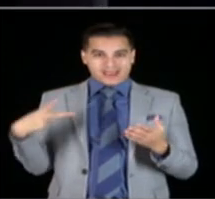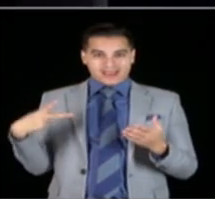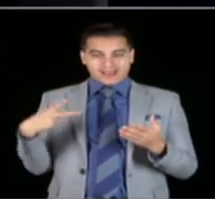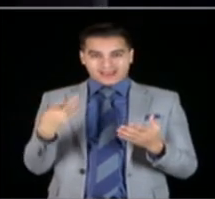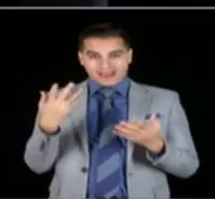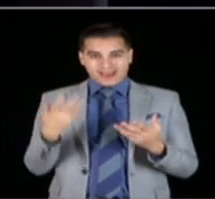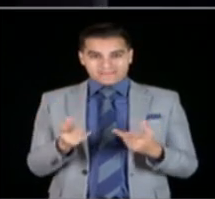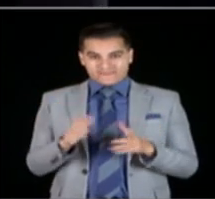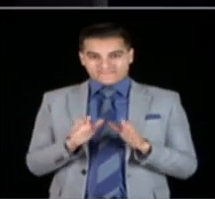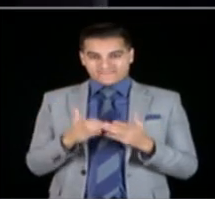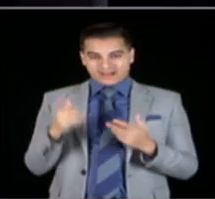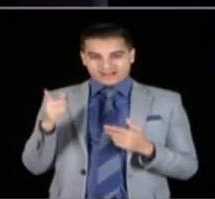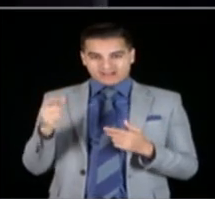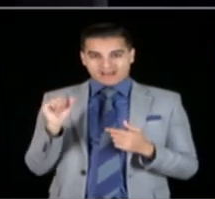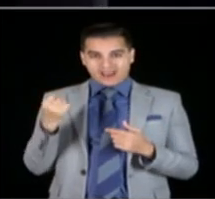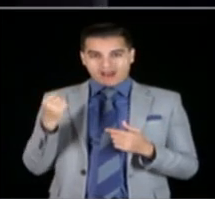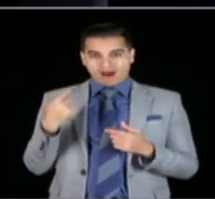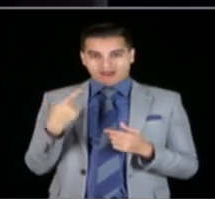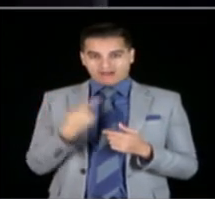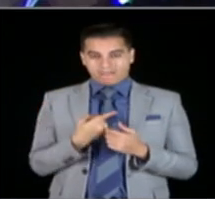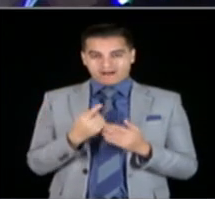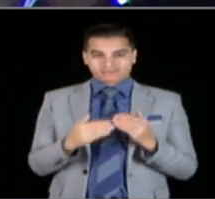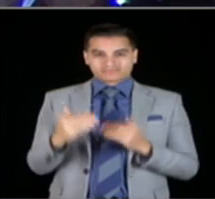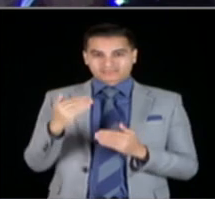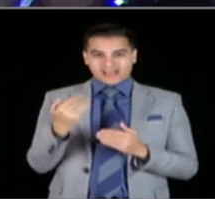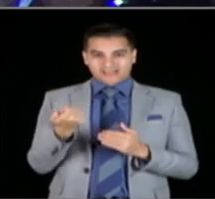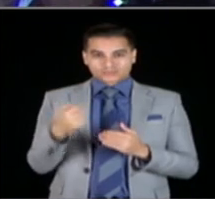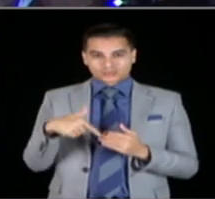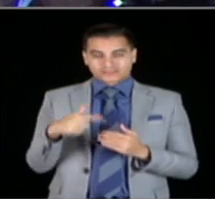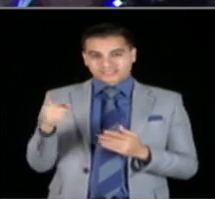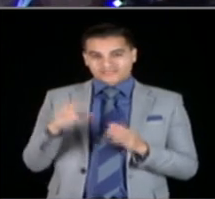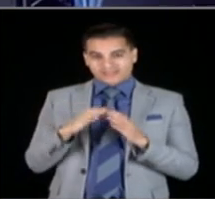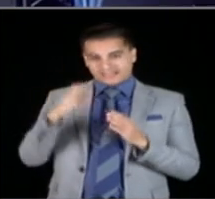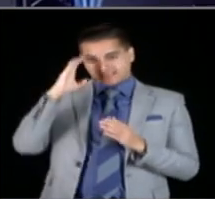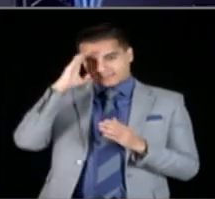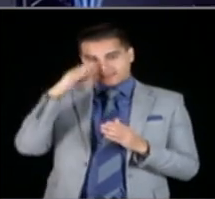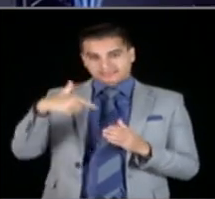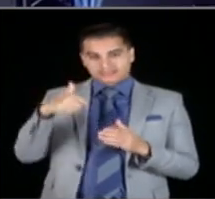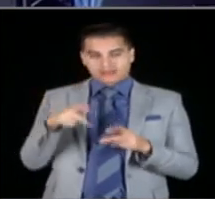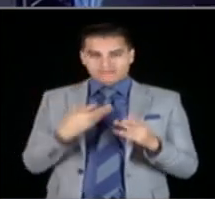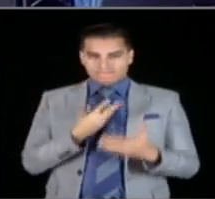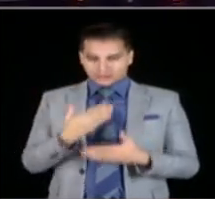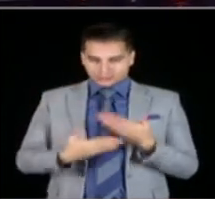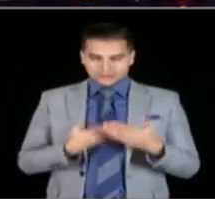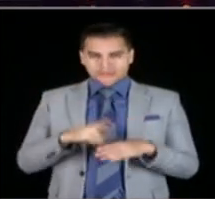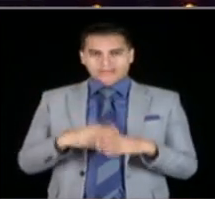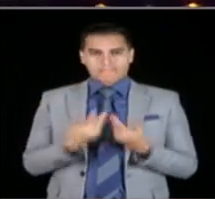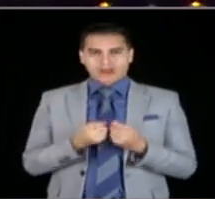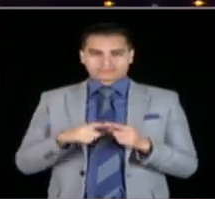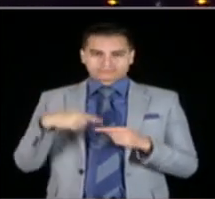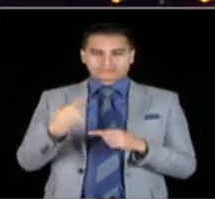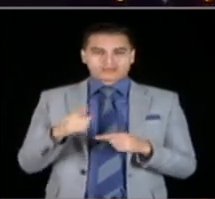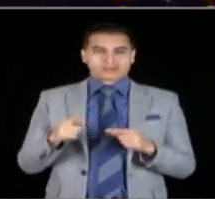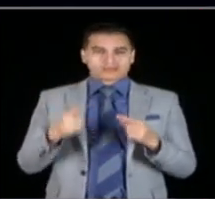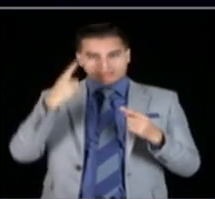أليجيترز متقدمين 65، الزمالك 60. هنخرج فاصل وهنرجع مرة تانية مع